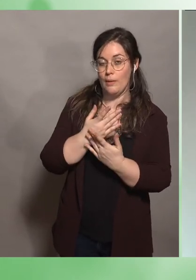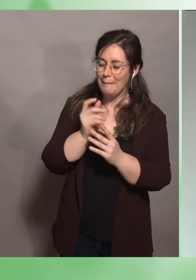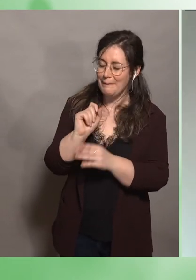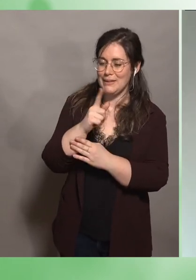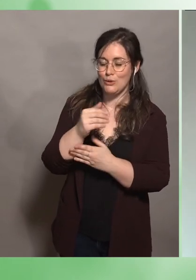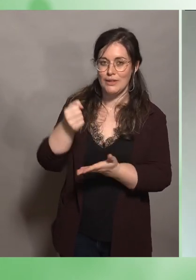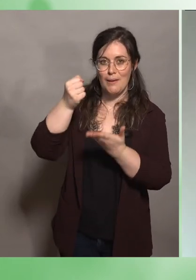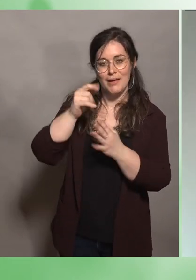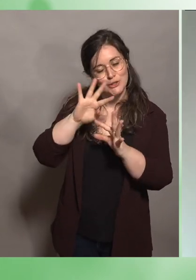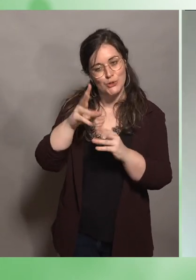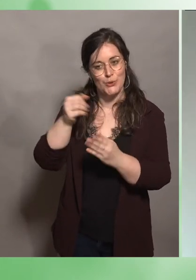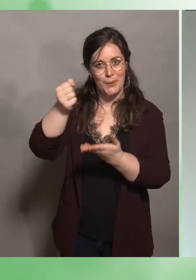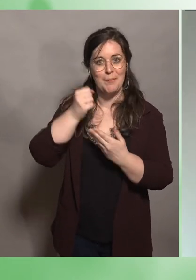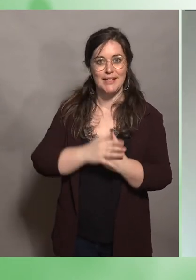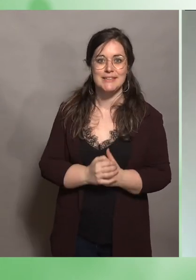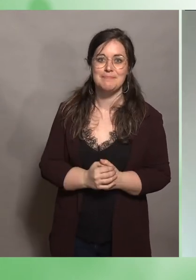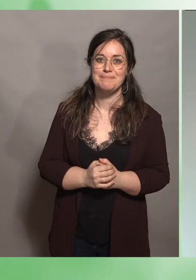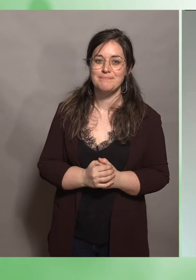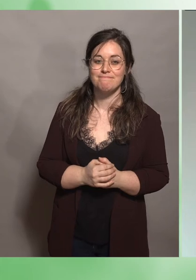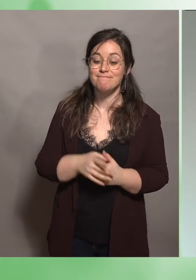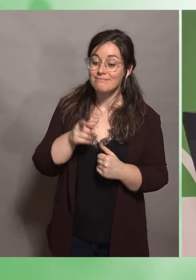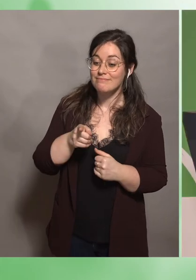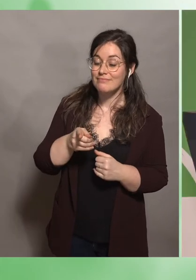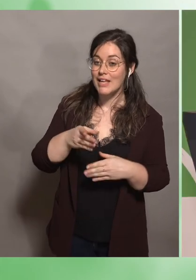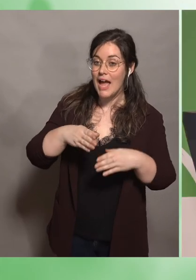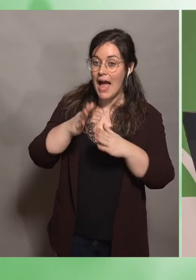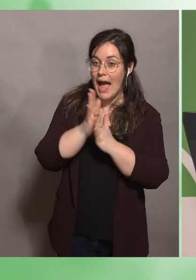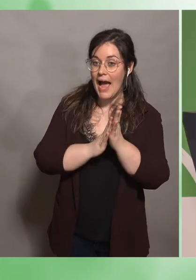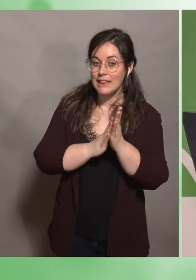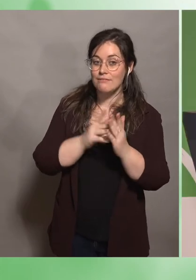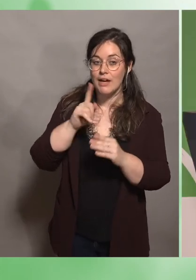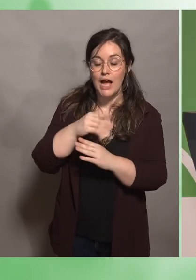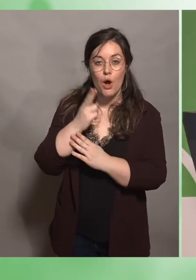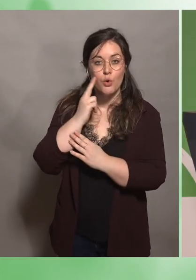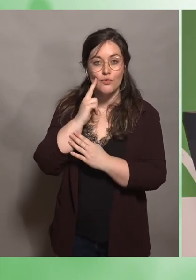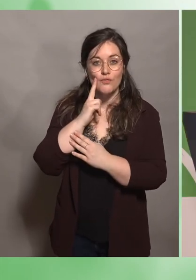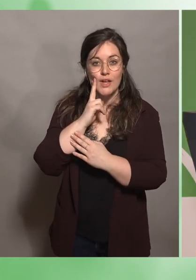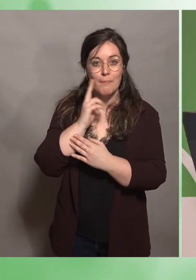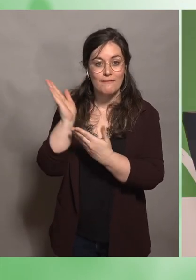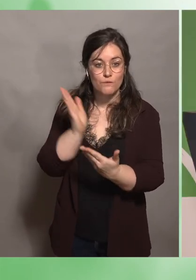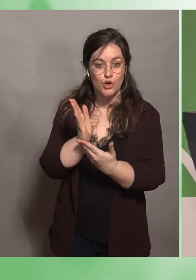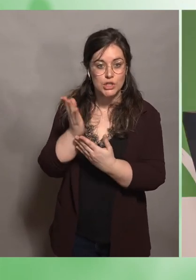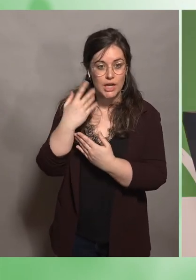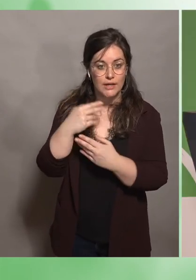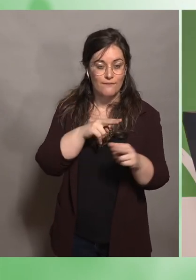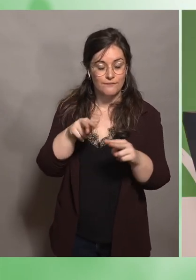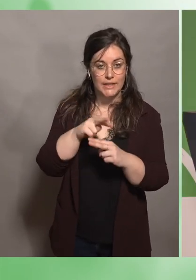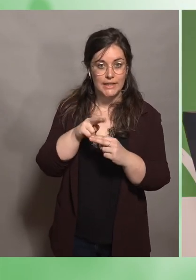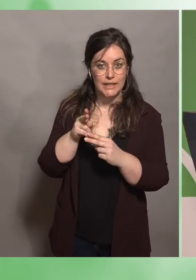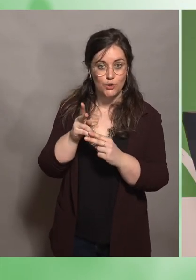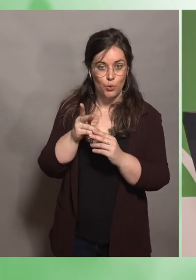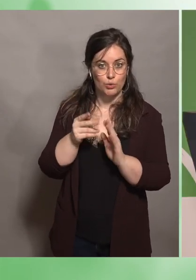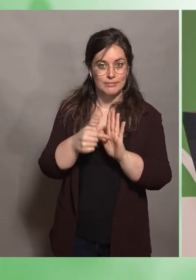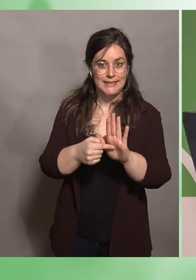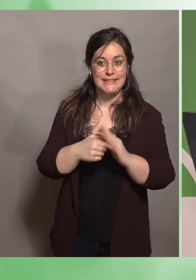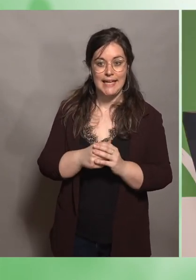wirklich wunderschöner Preis. Und Sie haben uns jetzt auch zu Beginn, um Ihr Unternehmen ein bisschen vorzustellen, einen Film mitgebracht, den wir uns jetzt gemeinsam